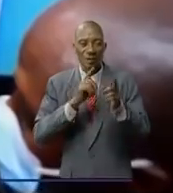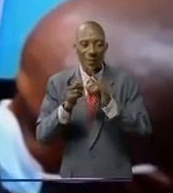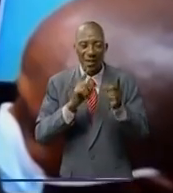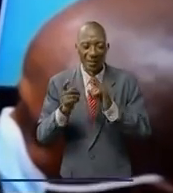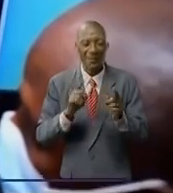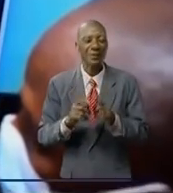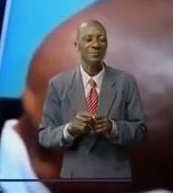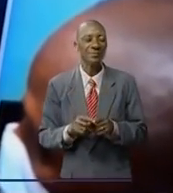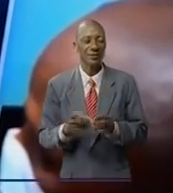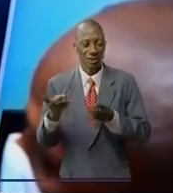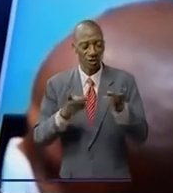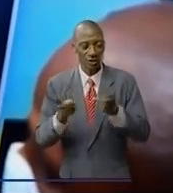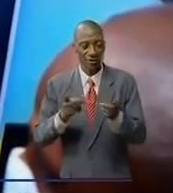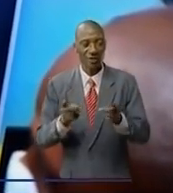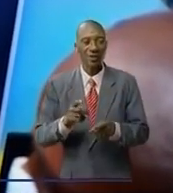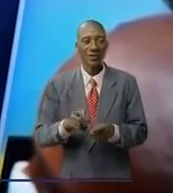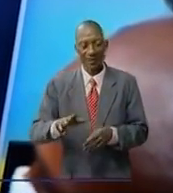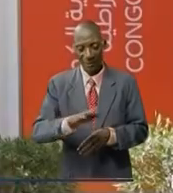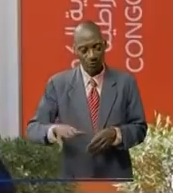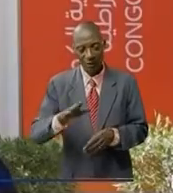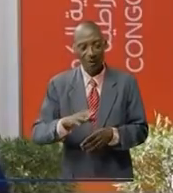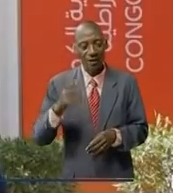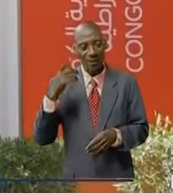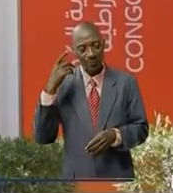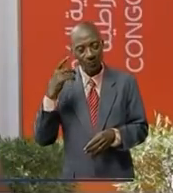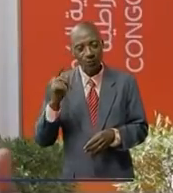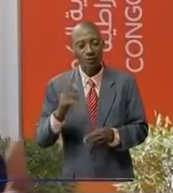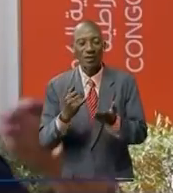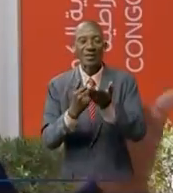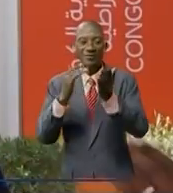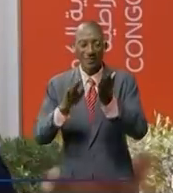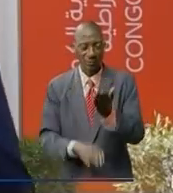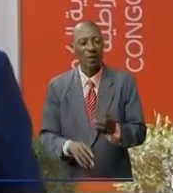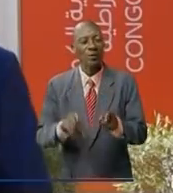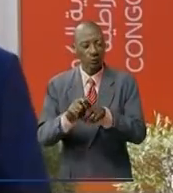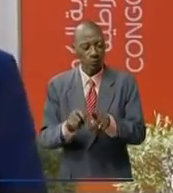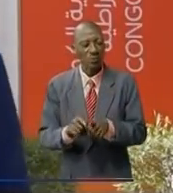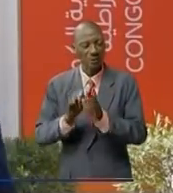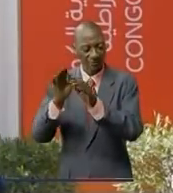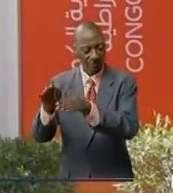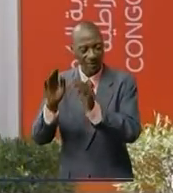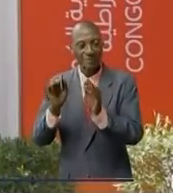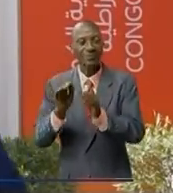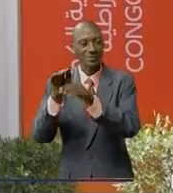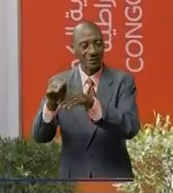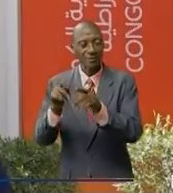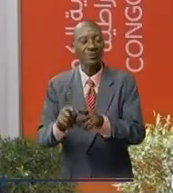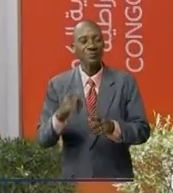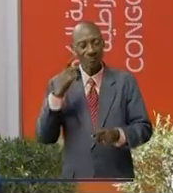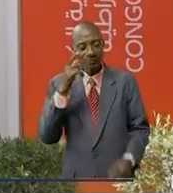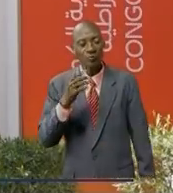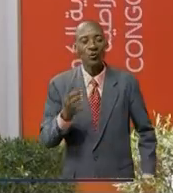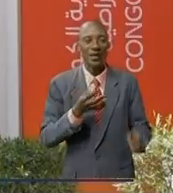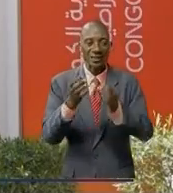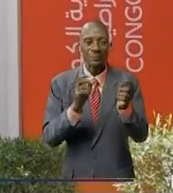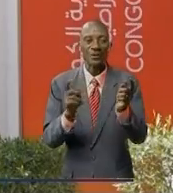des exportations, Mike Tambwelu Bemba, qui dirige de main de maître ces structures depuis 5 mois seulement, a saisi